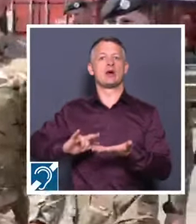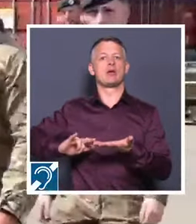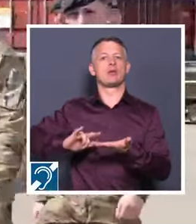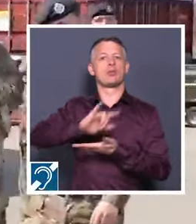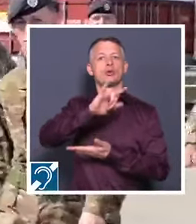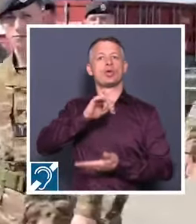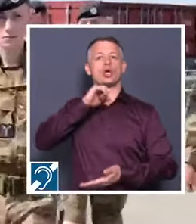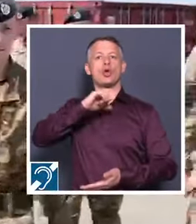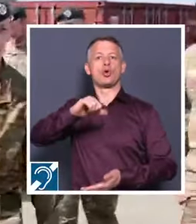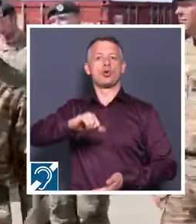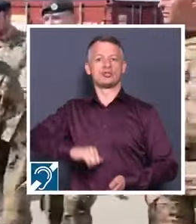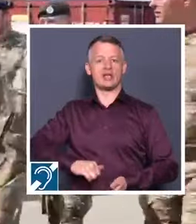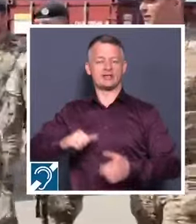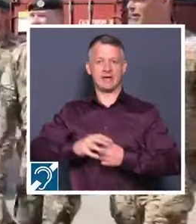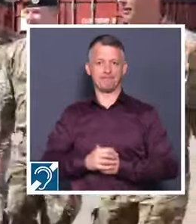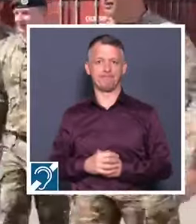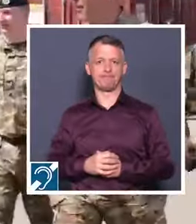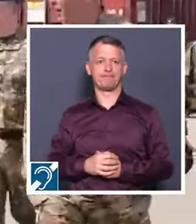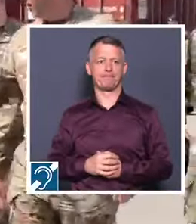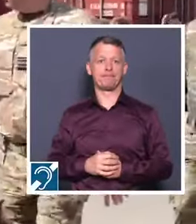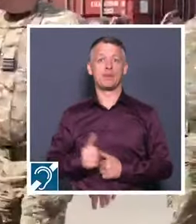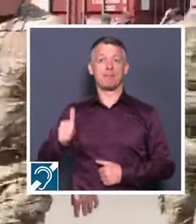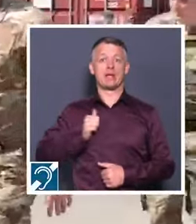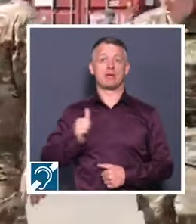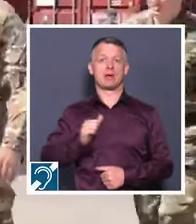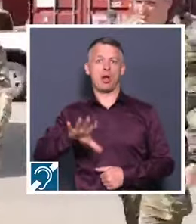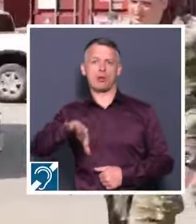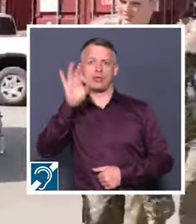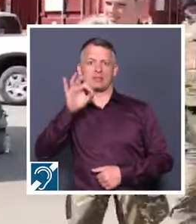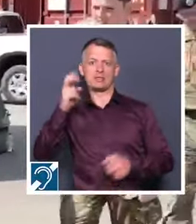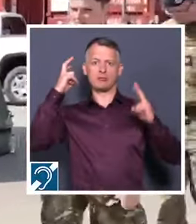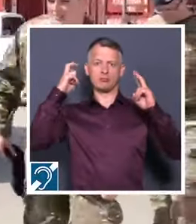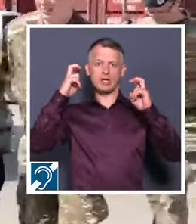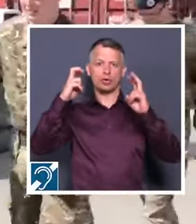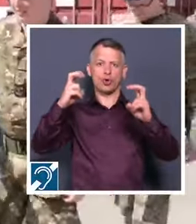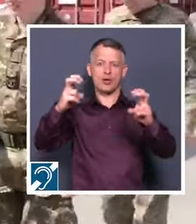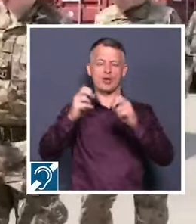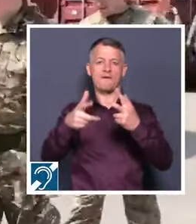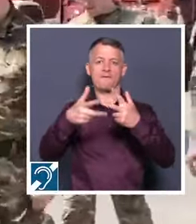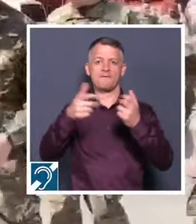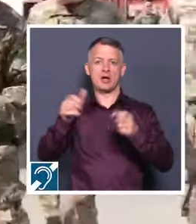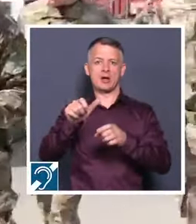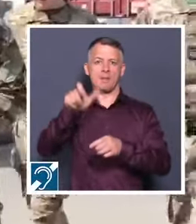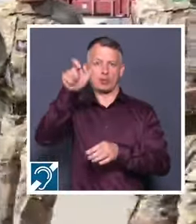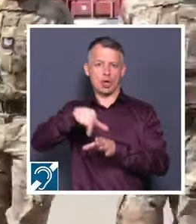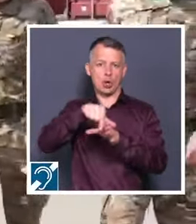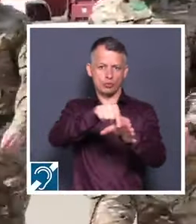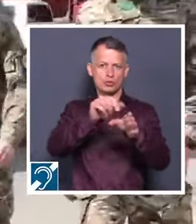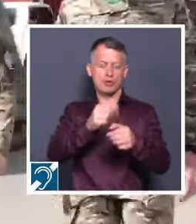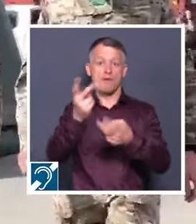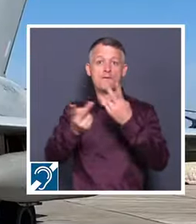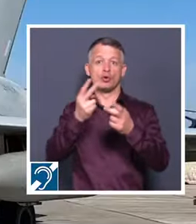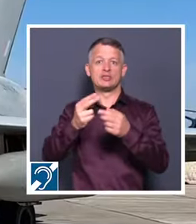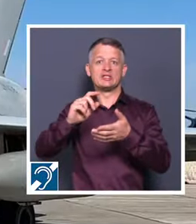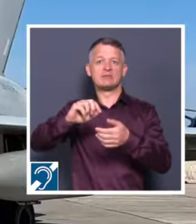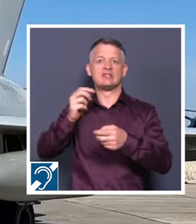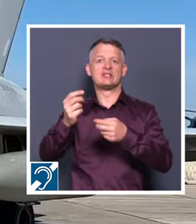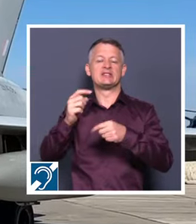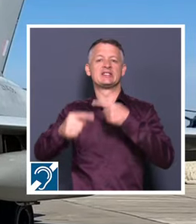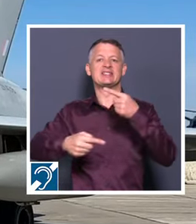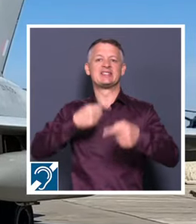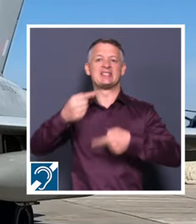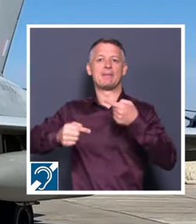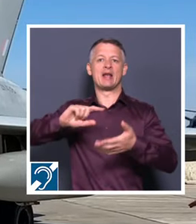aeroportului Mihail Cogălnicianu din Constanța. Militarii au depistat aparatele de zbor fără pilot, folosind sistemele radar, dar și